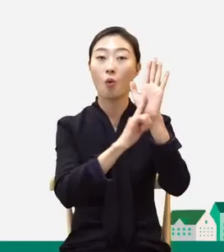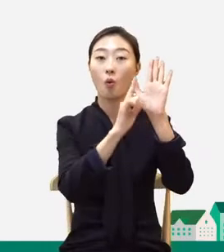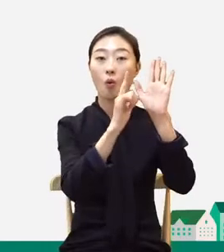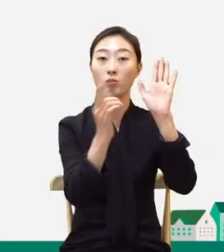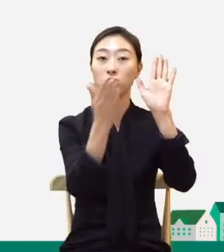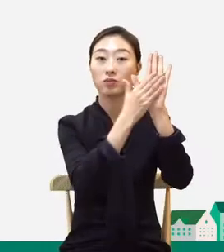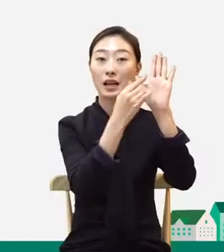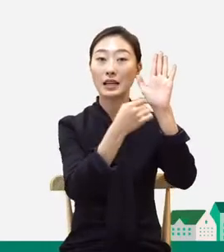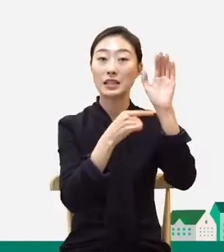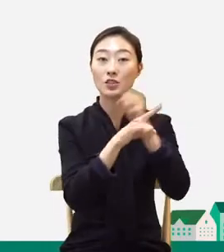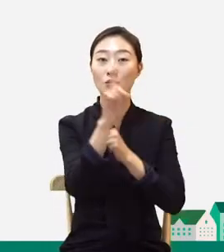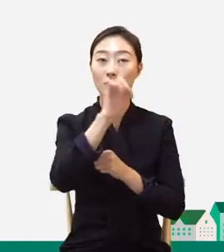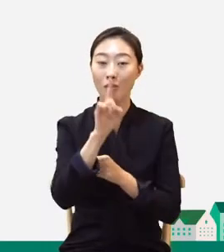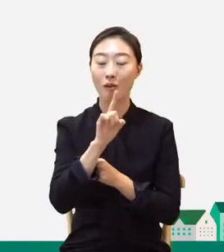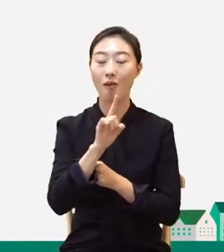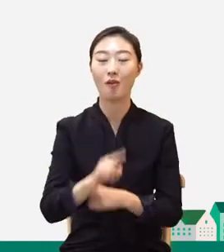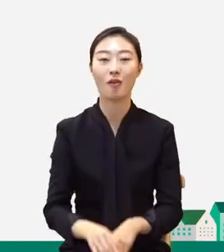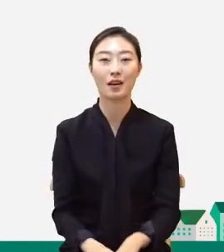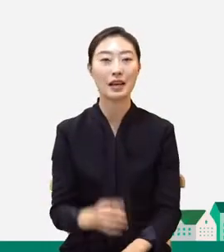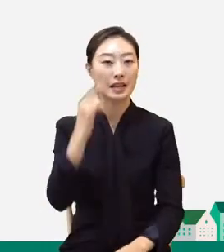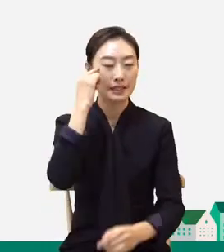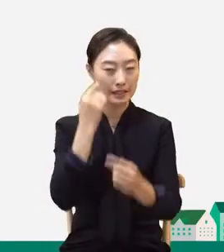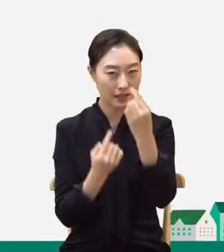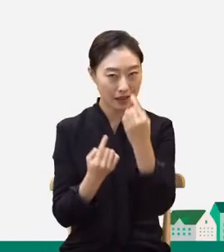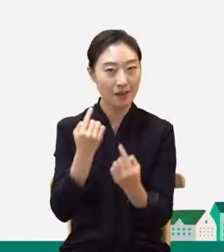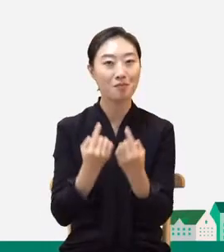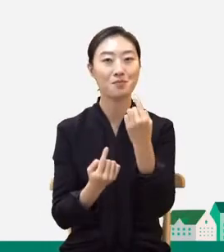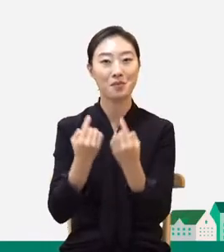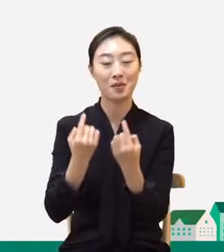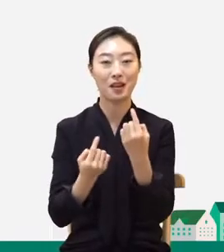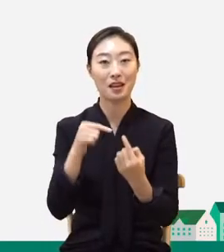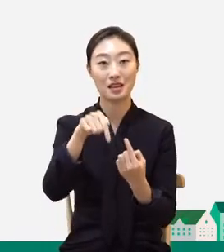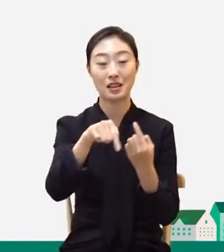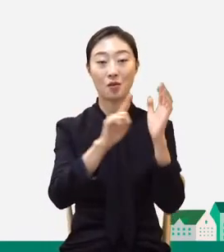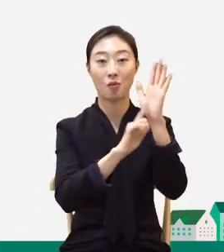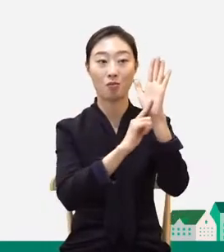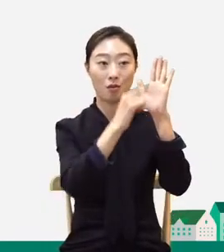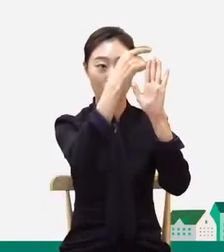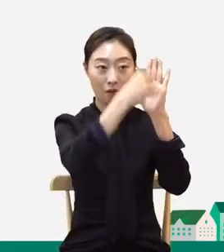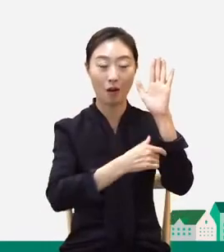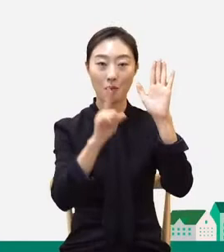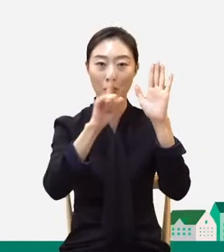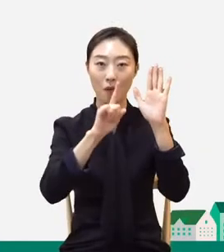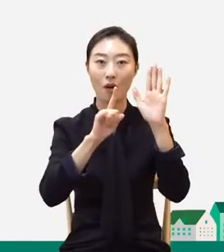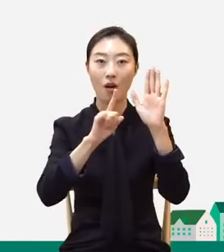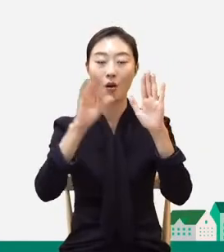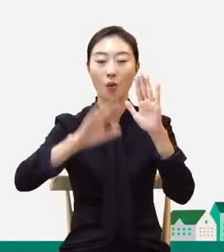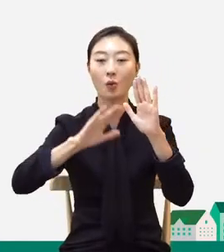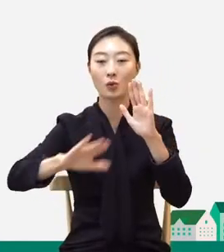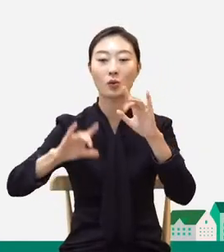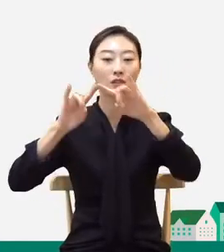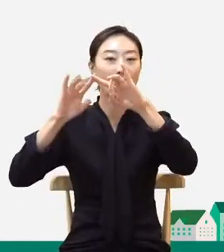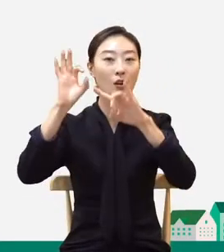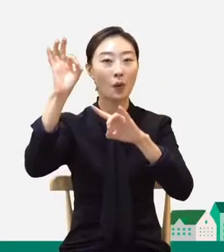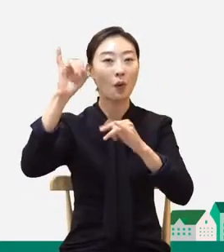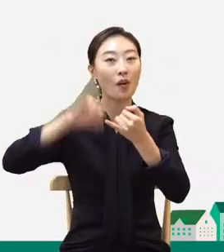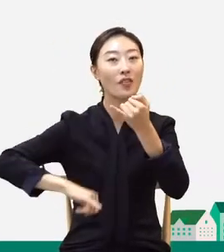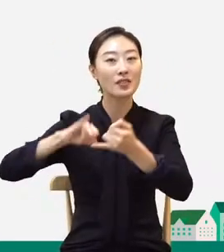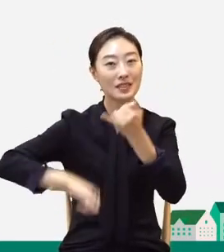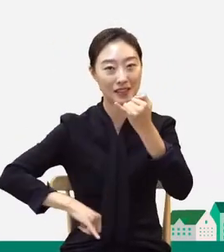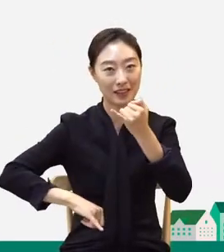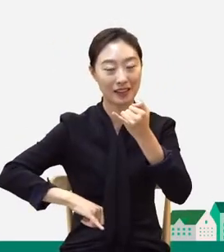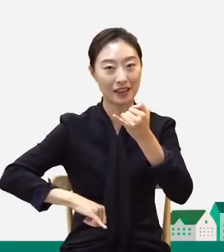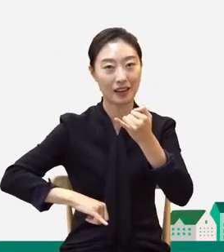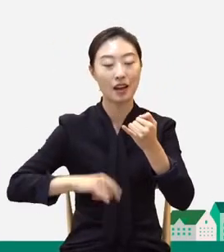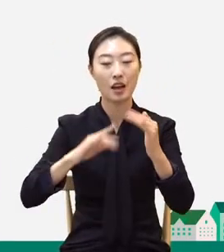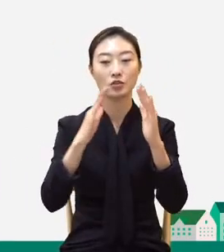앞쪽에서도 많이 말씀하셨지만 생각보다 이 공문은 공동전기료 연체 관련된 공문이었는데 주택의